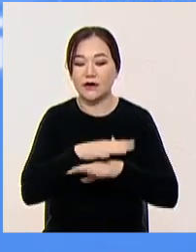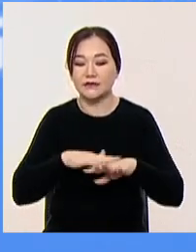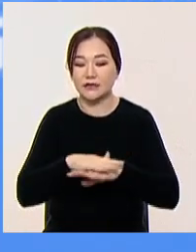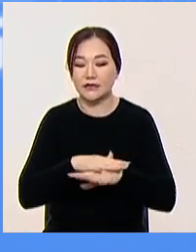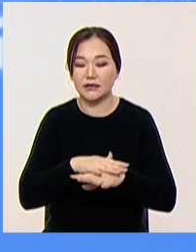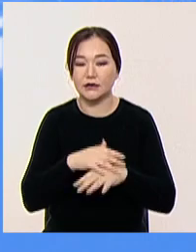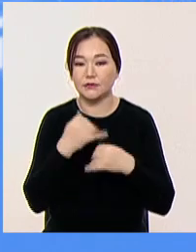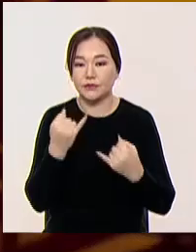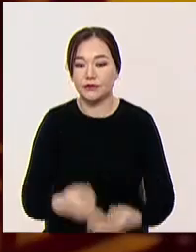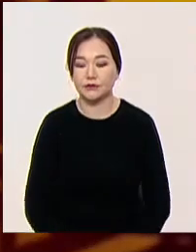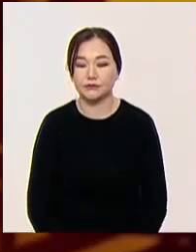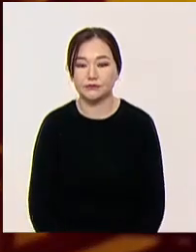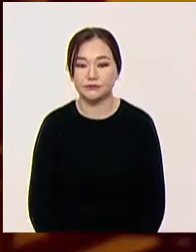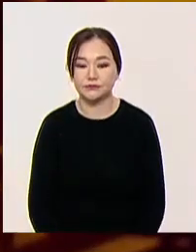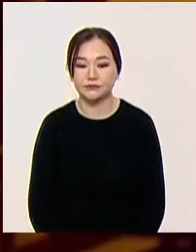населения.